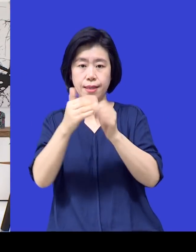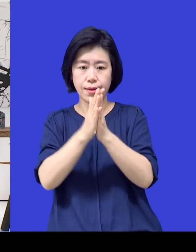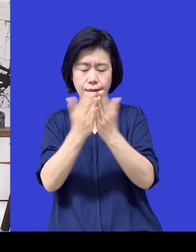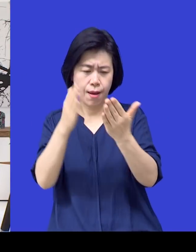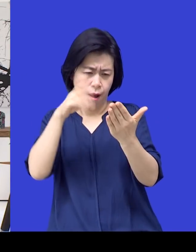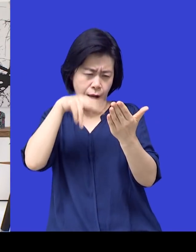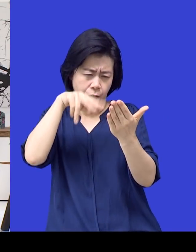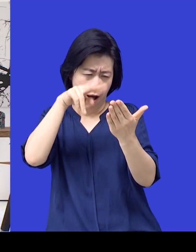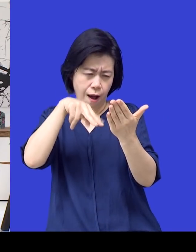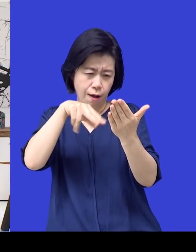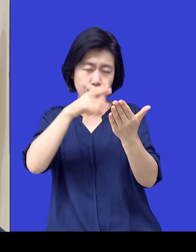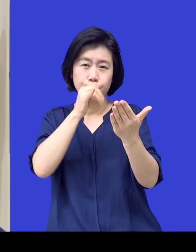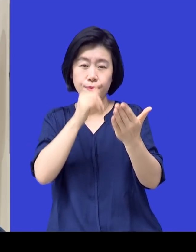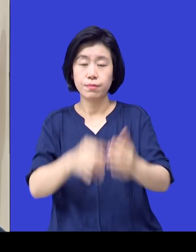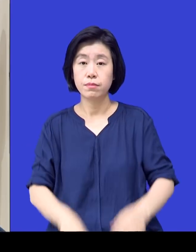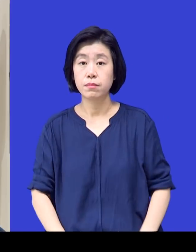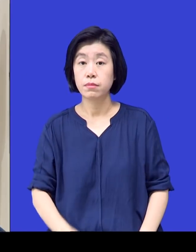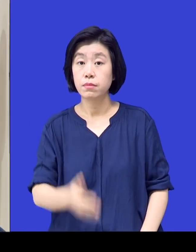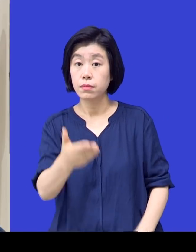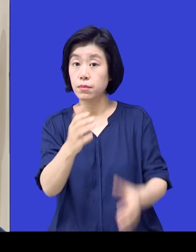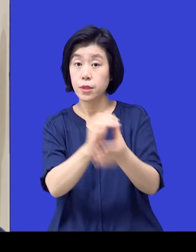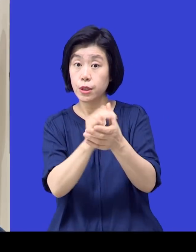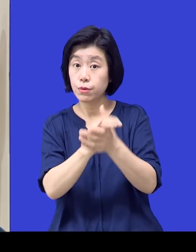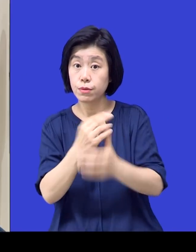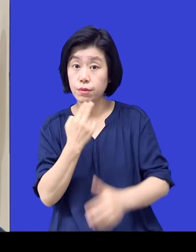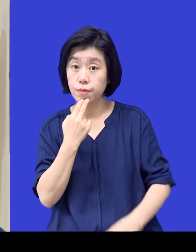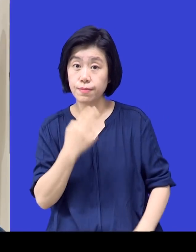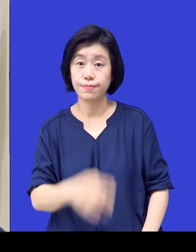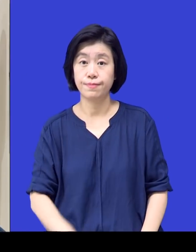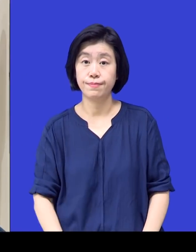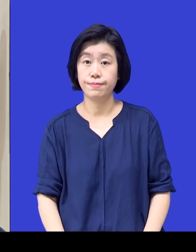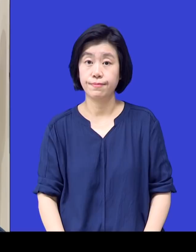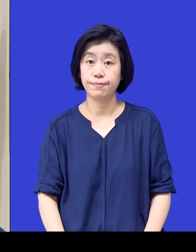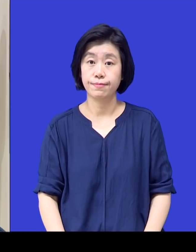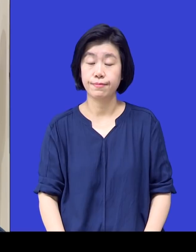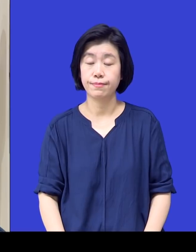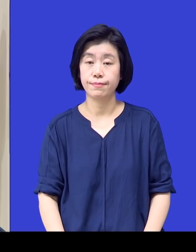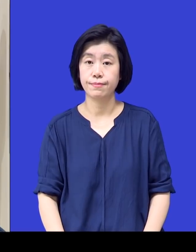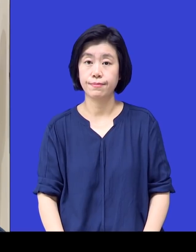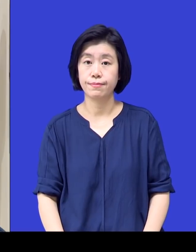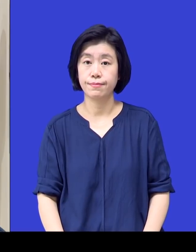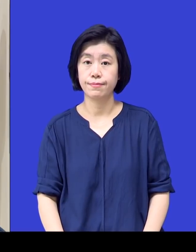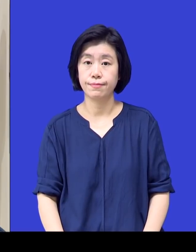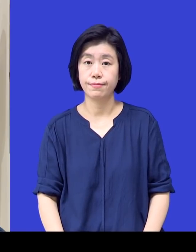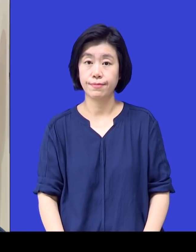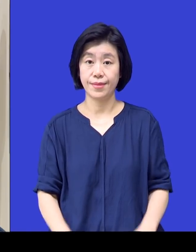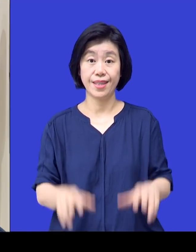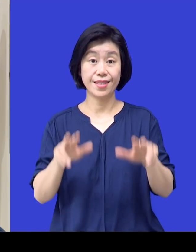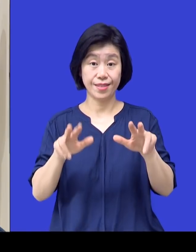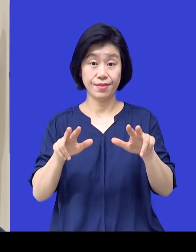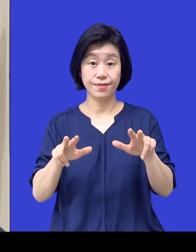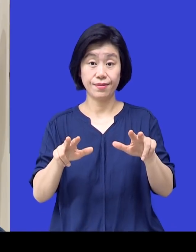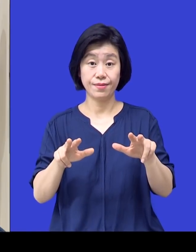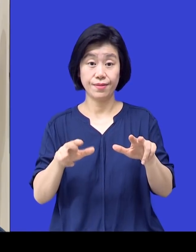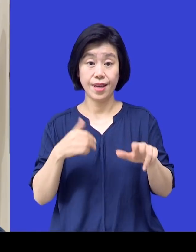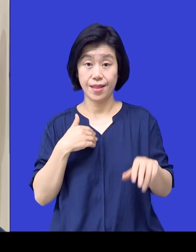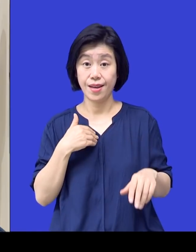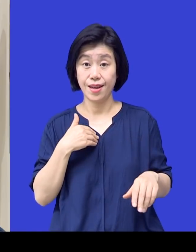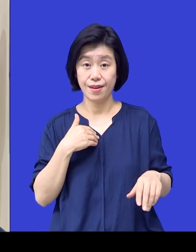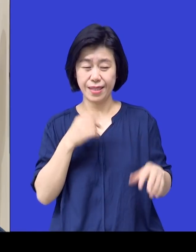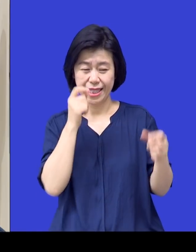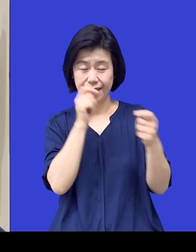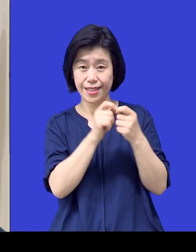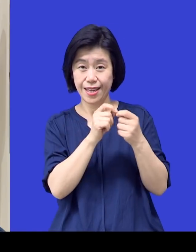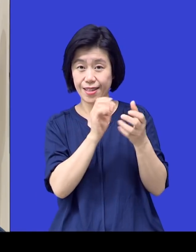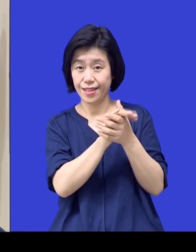친구는 없었어요 그때? 그때 이제 네. 제가 아직도 기억나는 게 예. 그 지금 또 이제 통화를